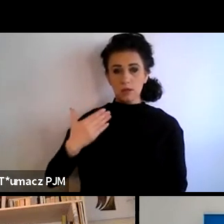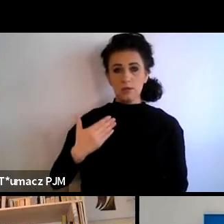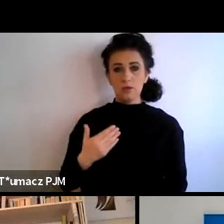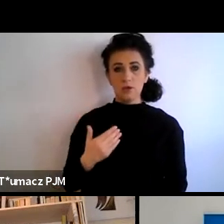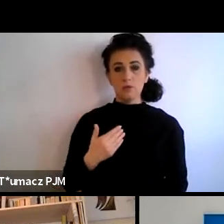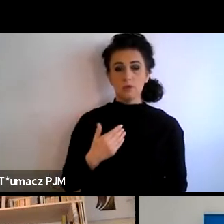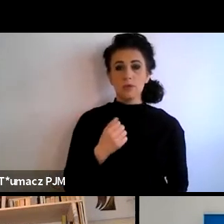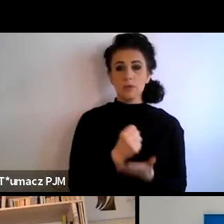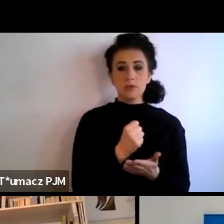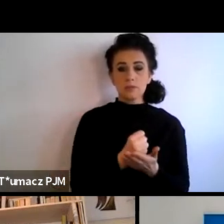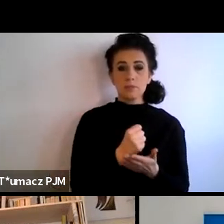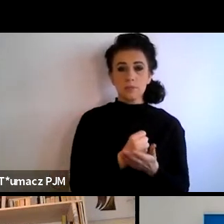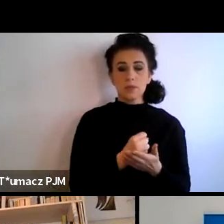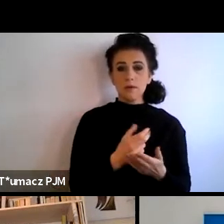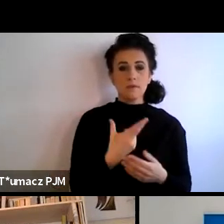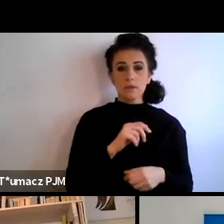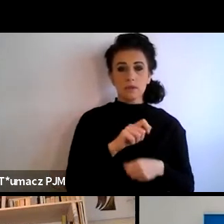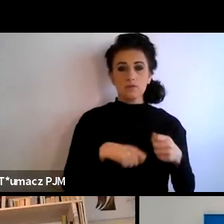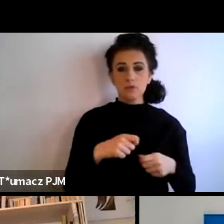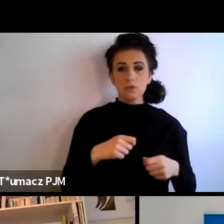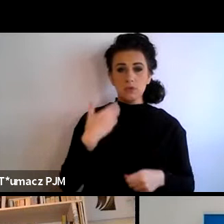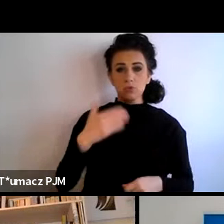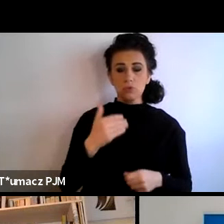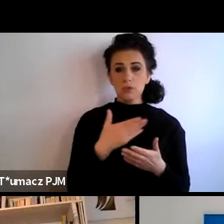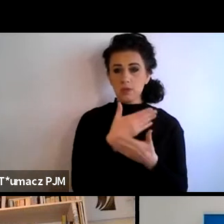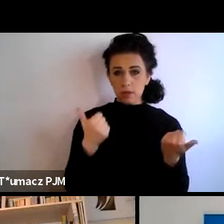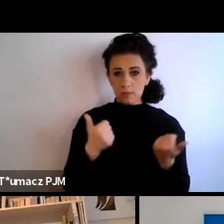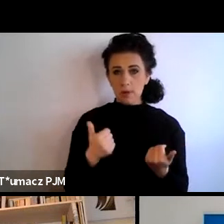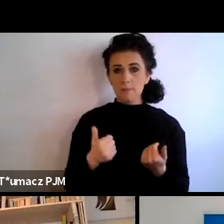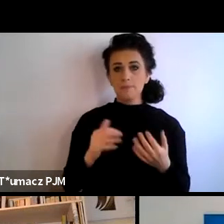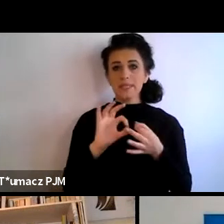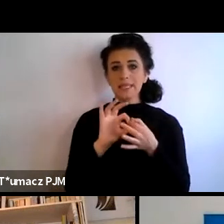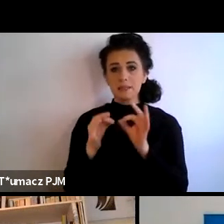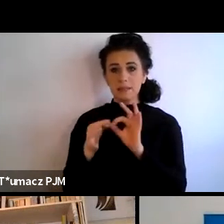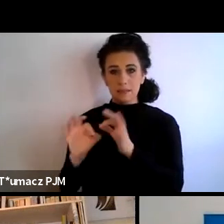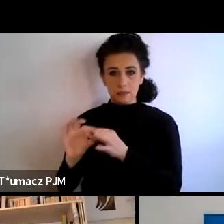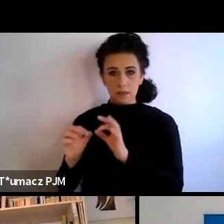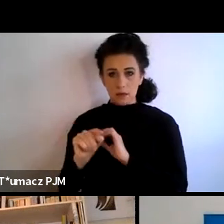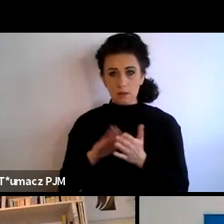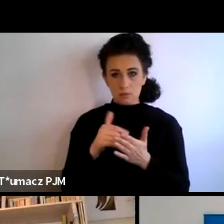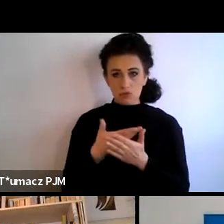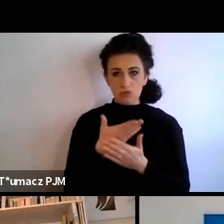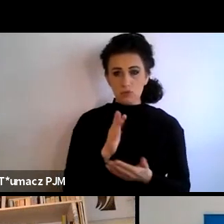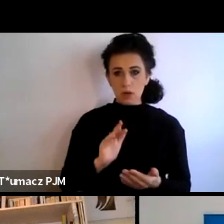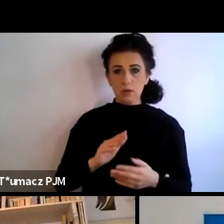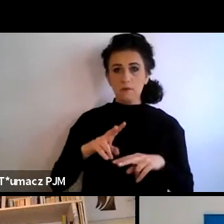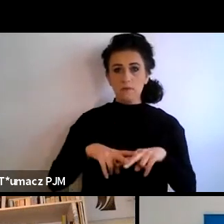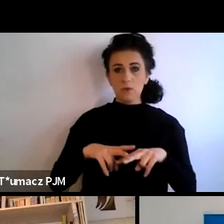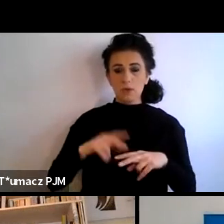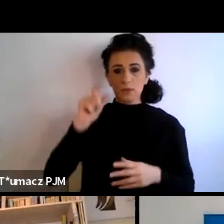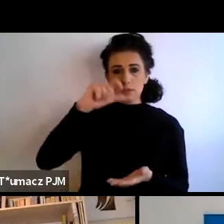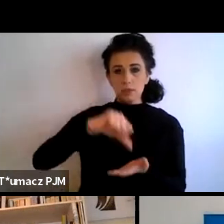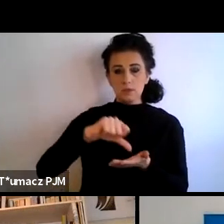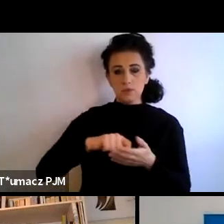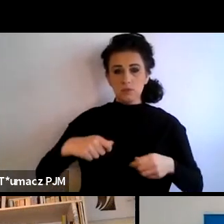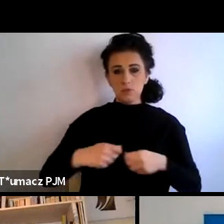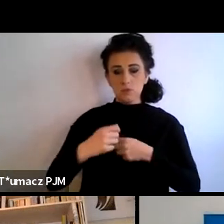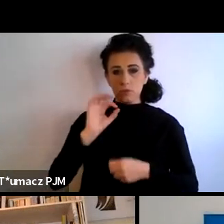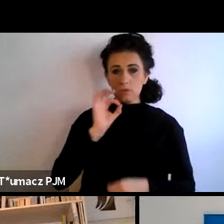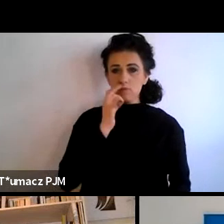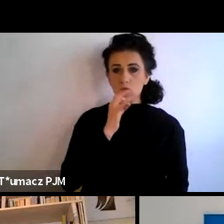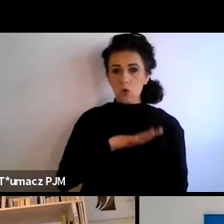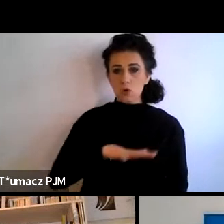uczelnią nie ma. W Gdyni są realizowane takie asysty przez Fundację Centrum Współpracy Młodzieży i ja miałam